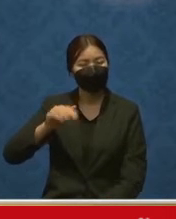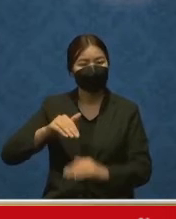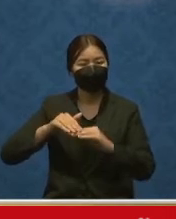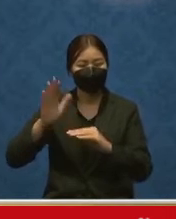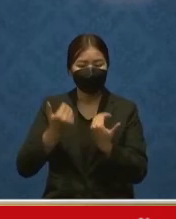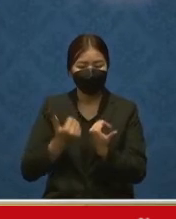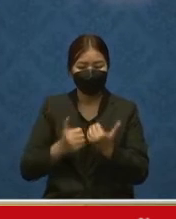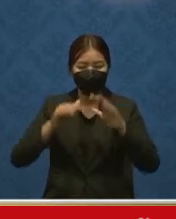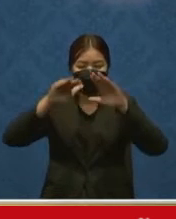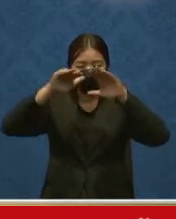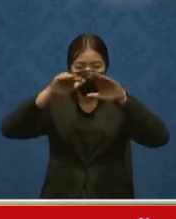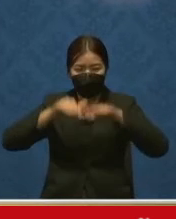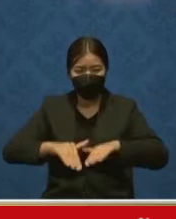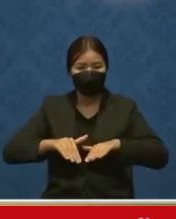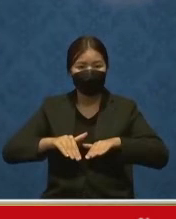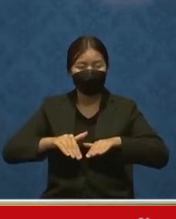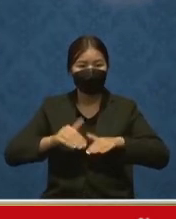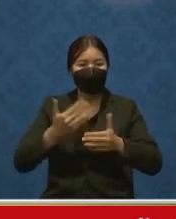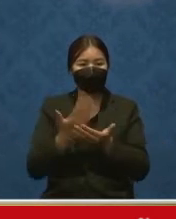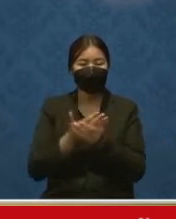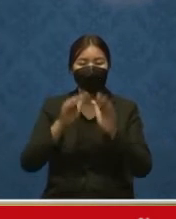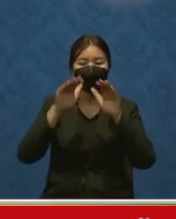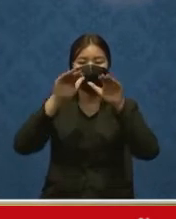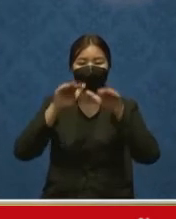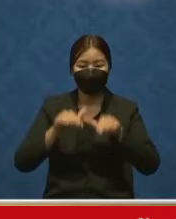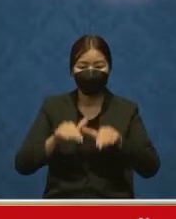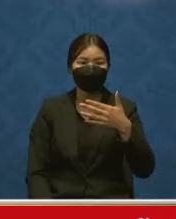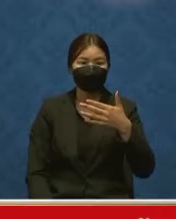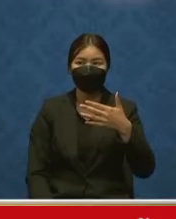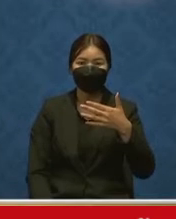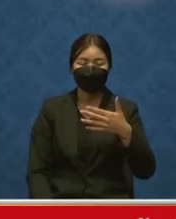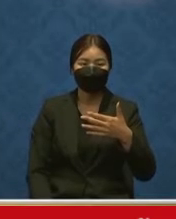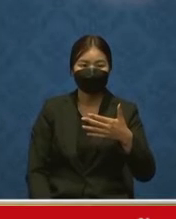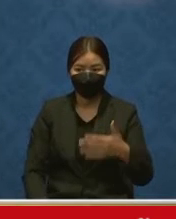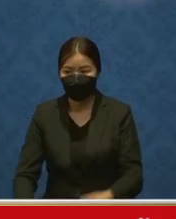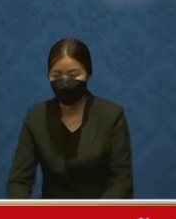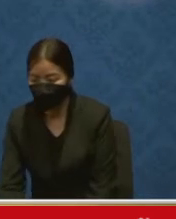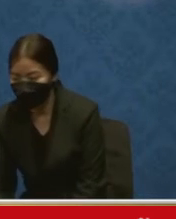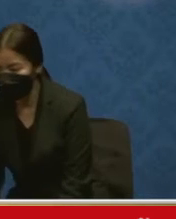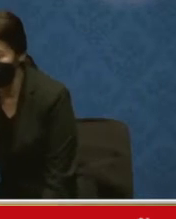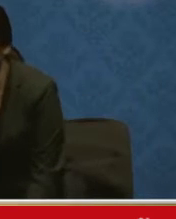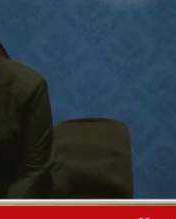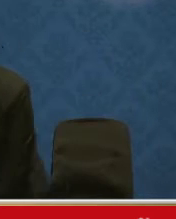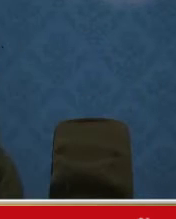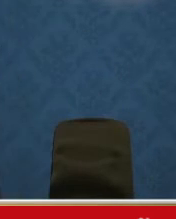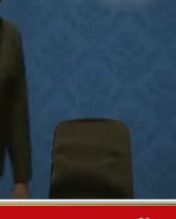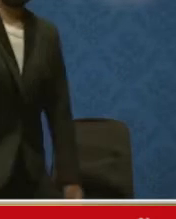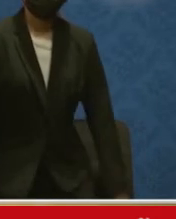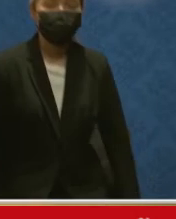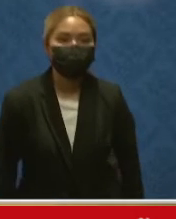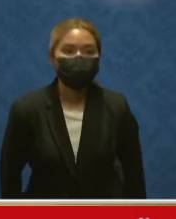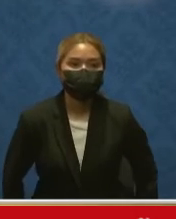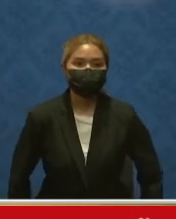รถปีนี้เนี้ยหน้ารถกระทรวงกลาโหมรถมาทำเป็นรถเยอะก็เย็น